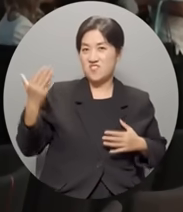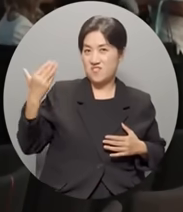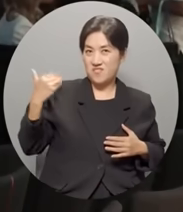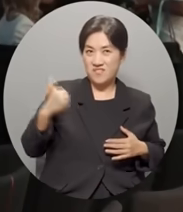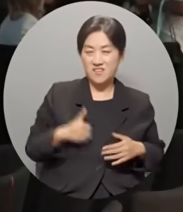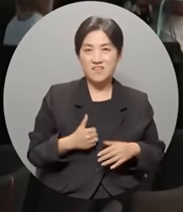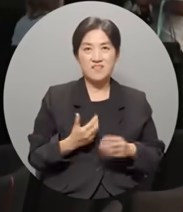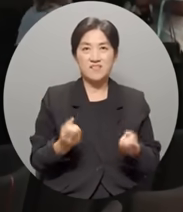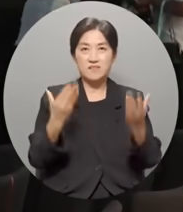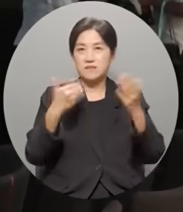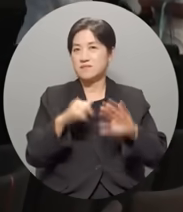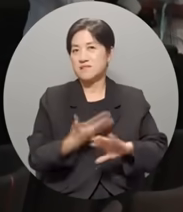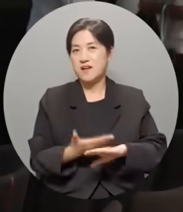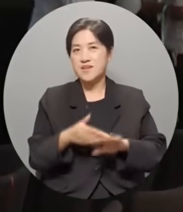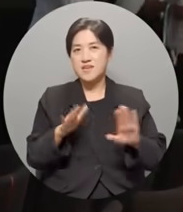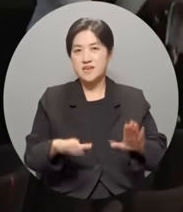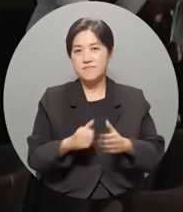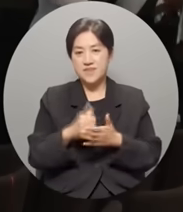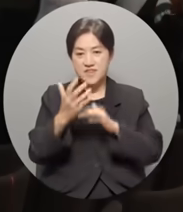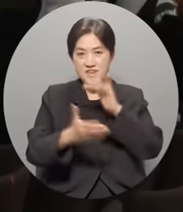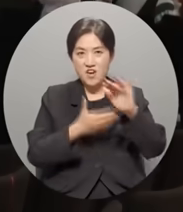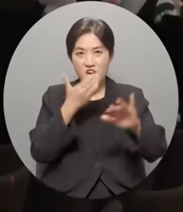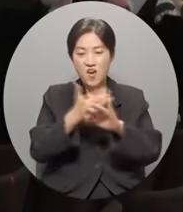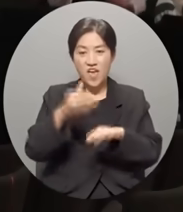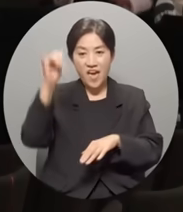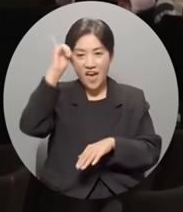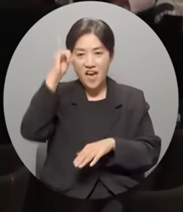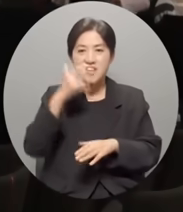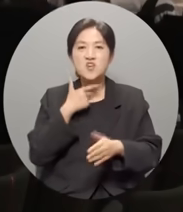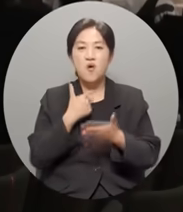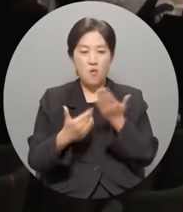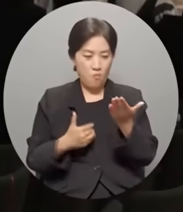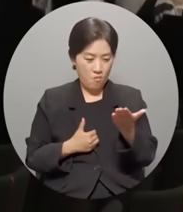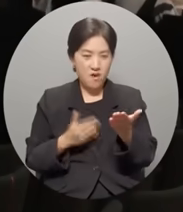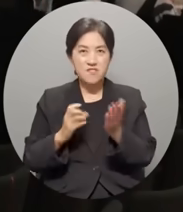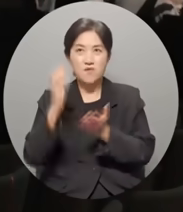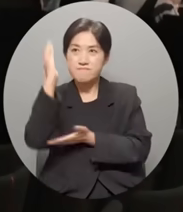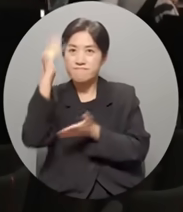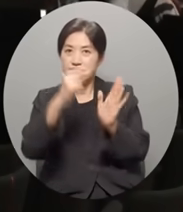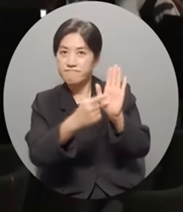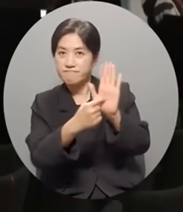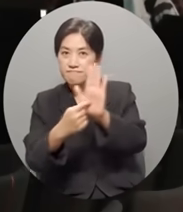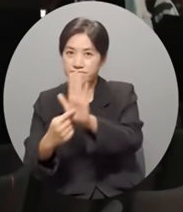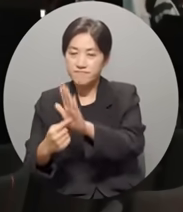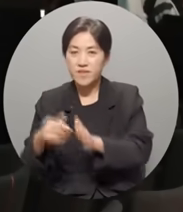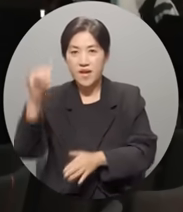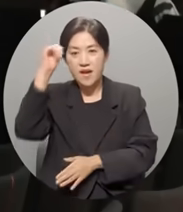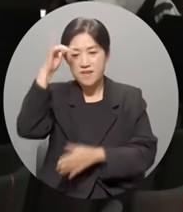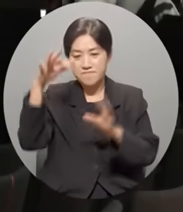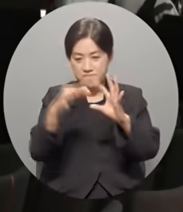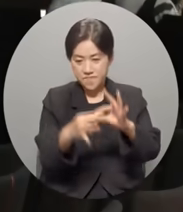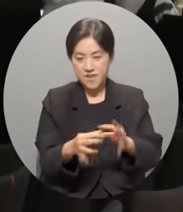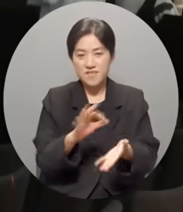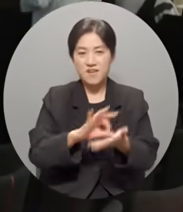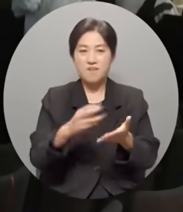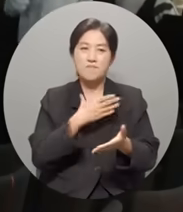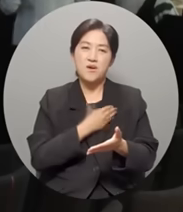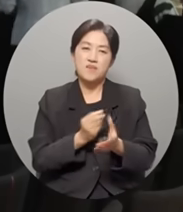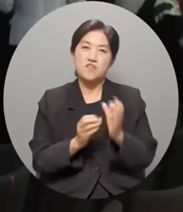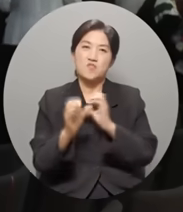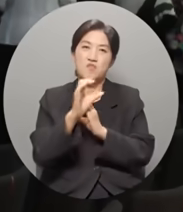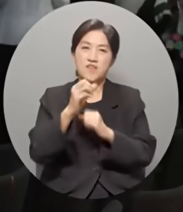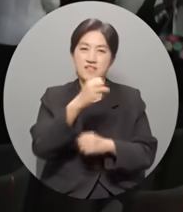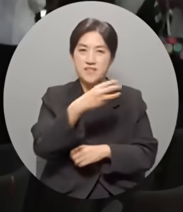언팩 행사들에 비해 이번엔 혁신적인 AI 경험이 보다 강조됐습니다. AI를 접목해 사용자 편의성을